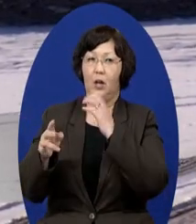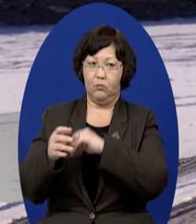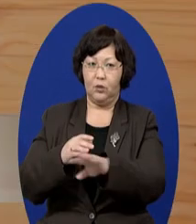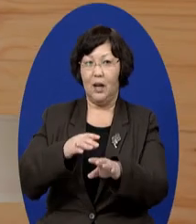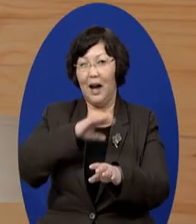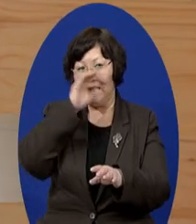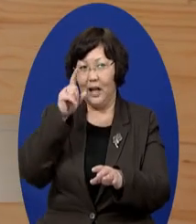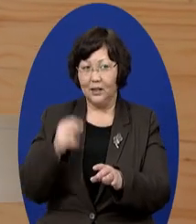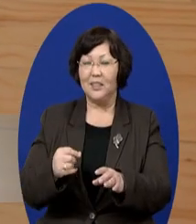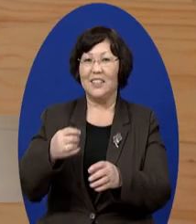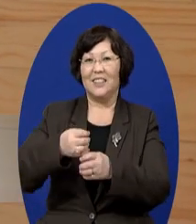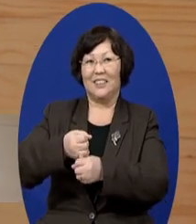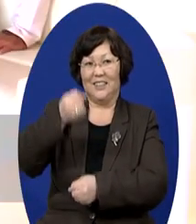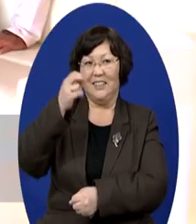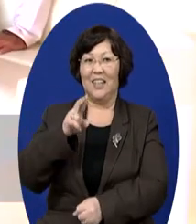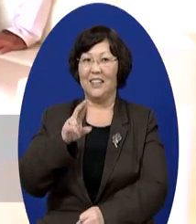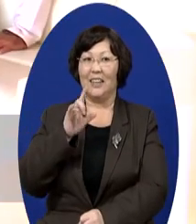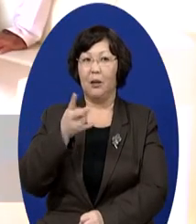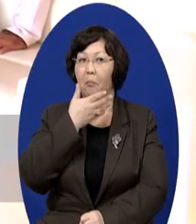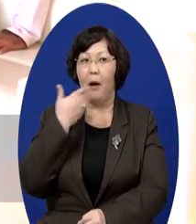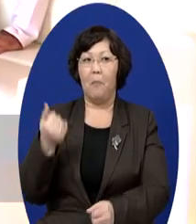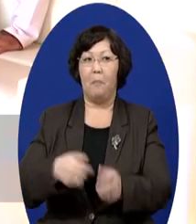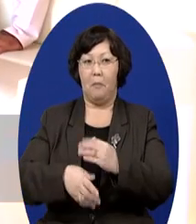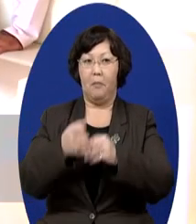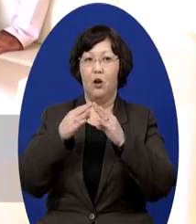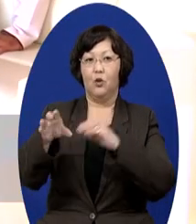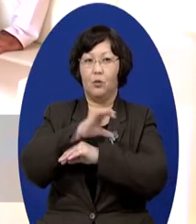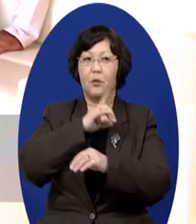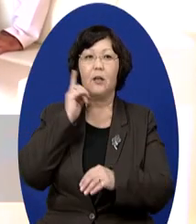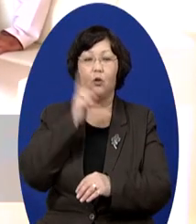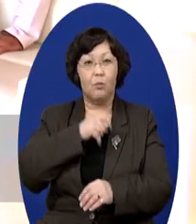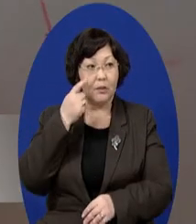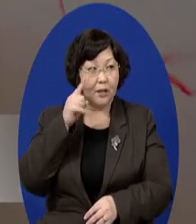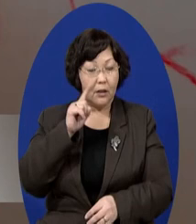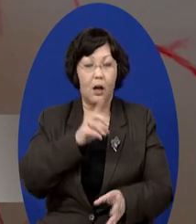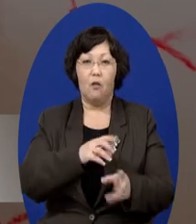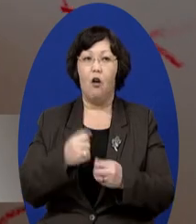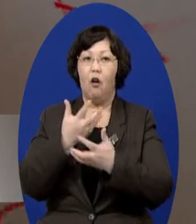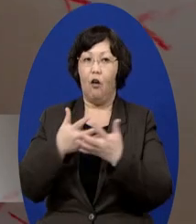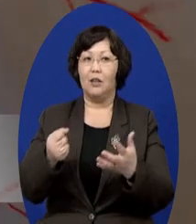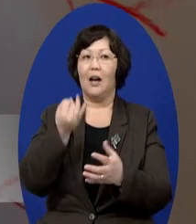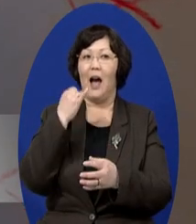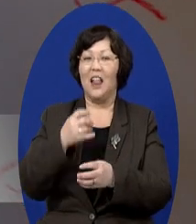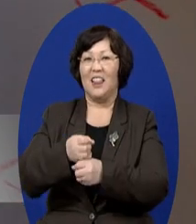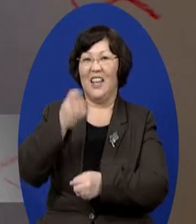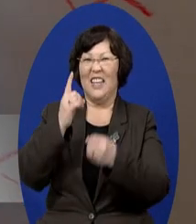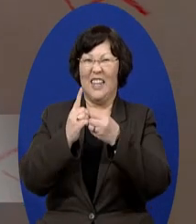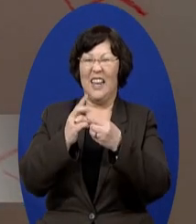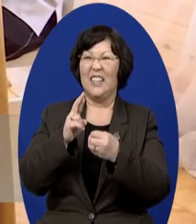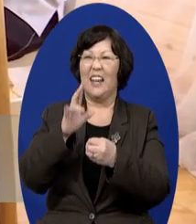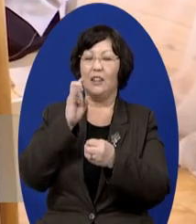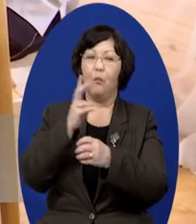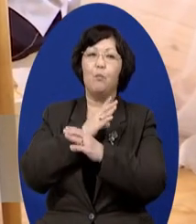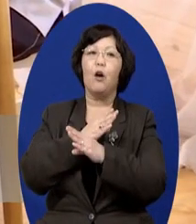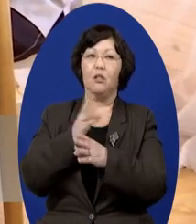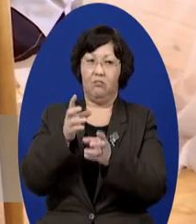шийдсэн яндангүй байшин сумандаа барьжээ. Сумын залуус ч тэднээс санаа авч олон айл яндангаа буулгасан байна. Дөргөн сумын